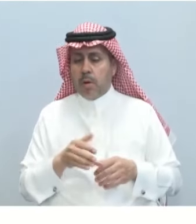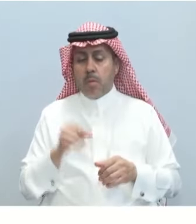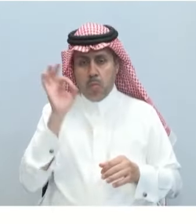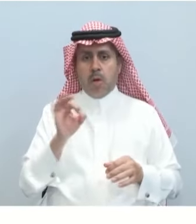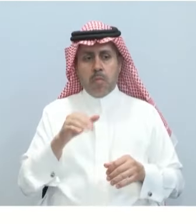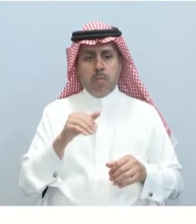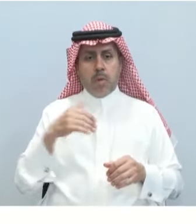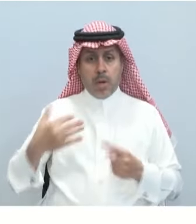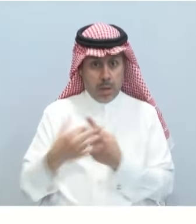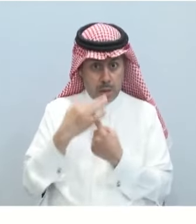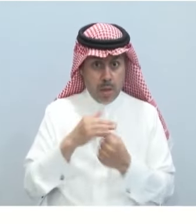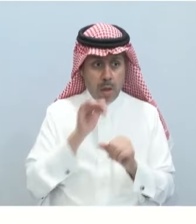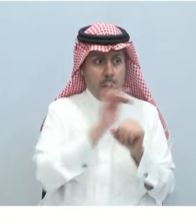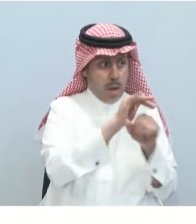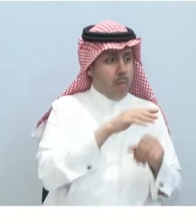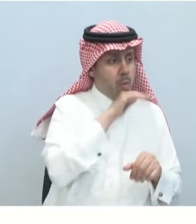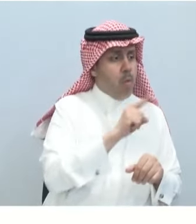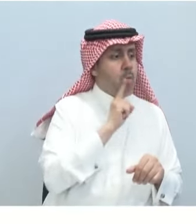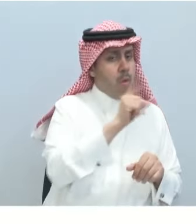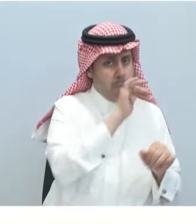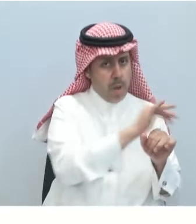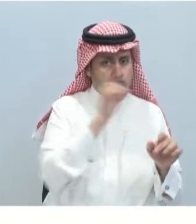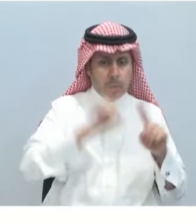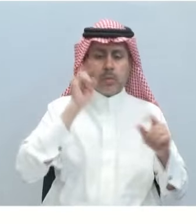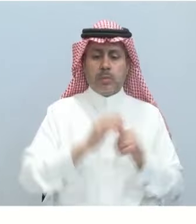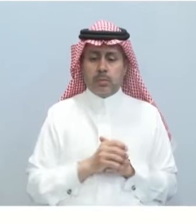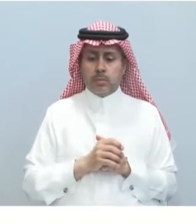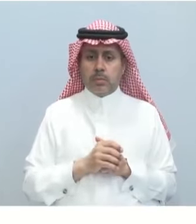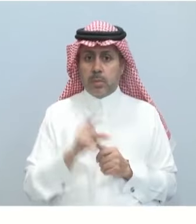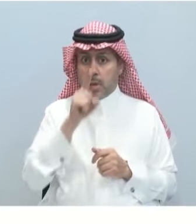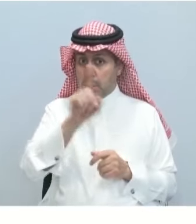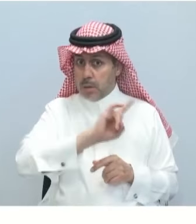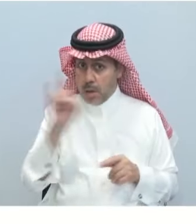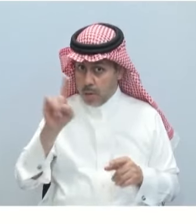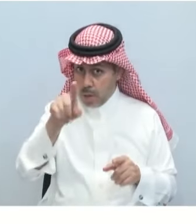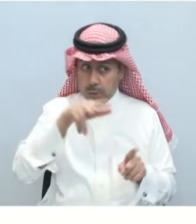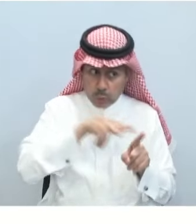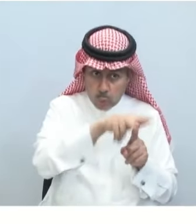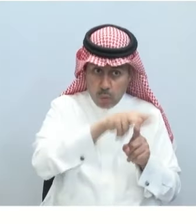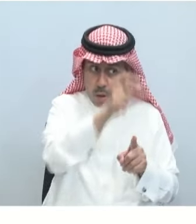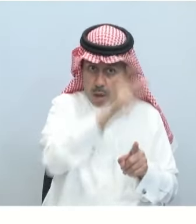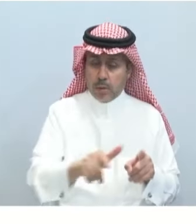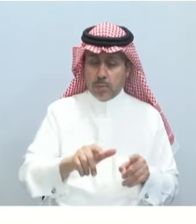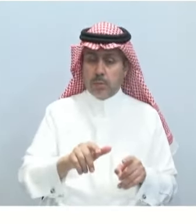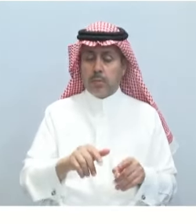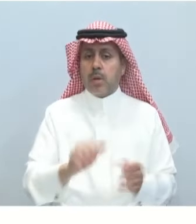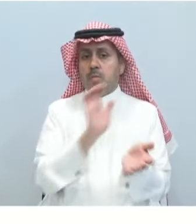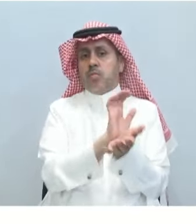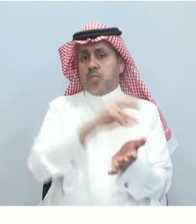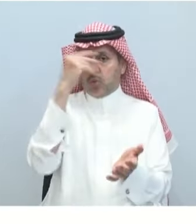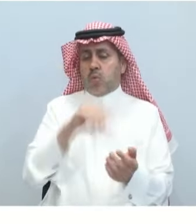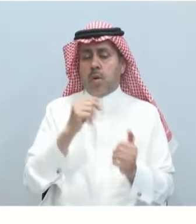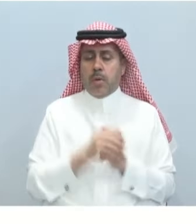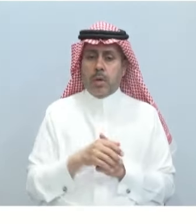والديك في حال وجود الايذاء احذر ان تؤذي الاخرين حتى لا تكون عرضه لتوقيع